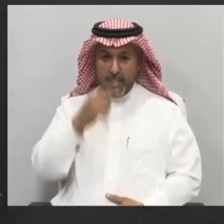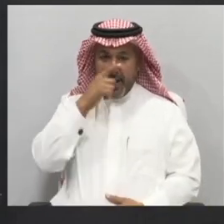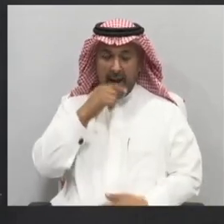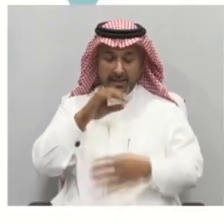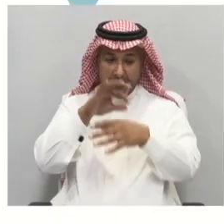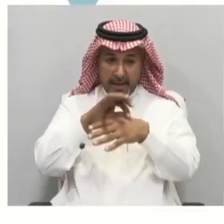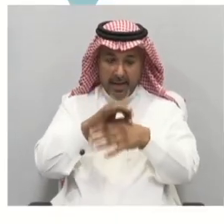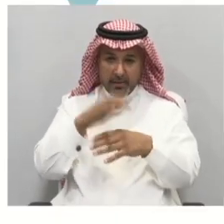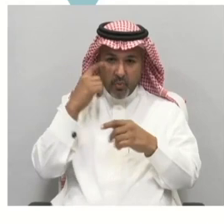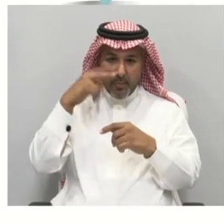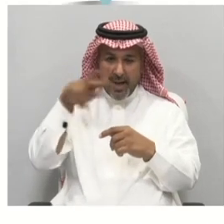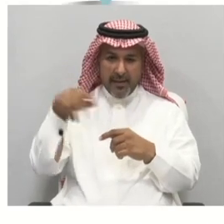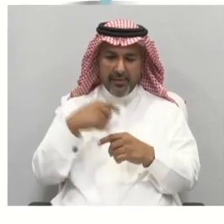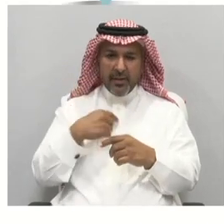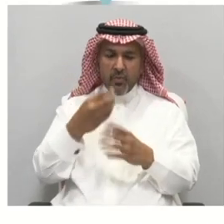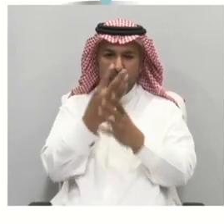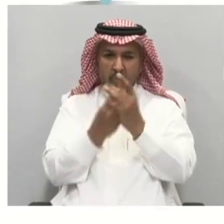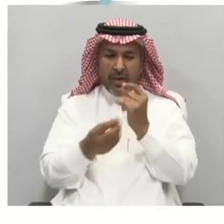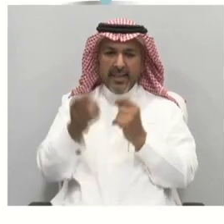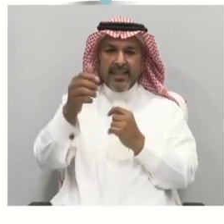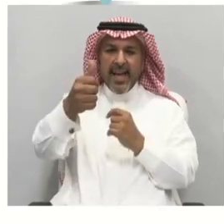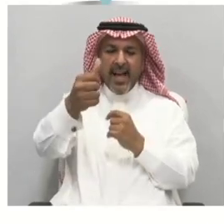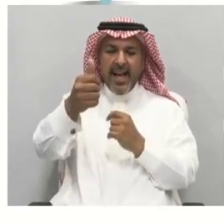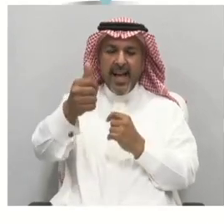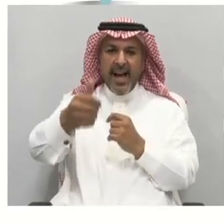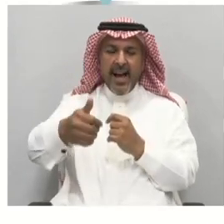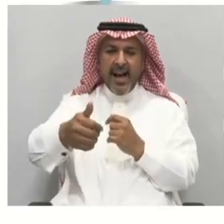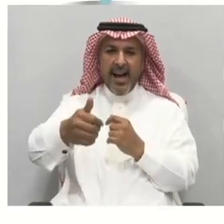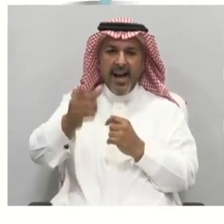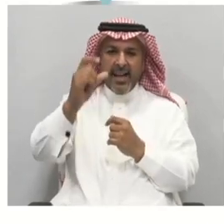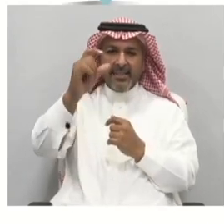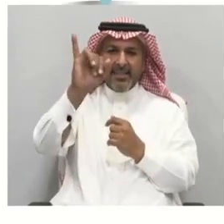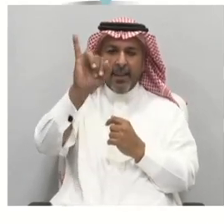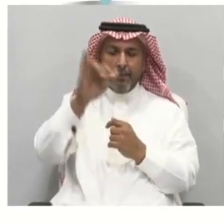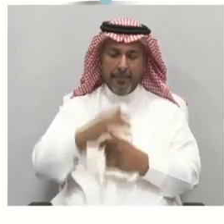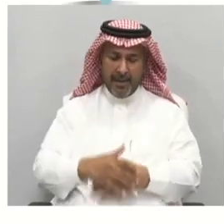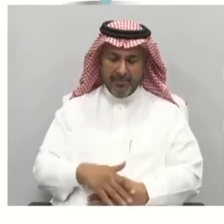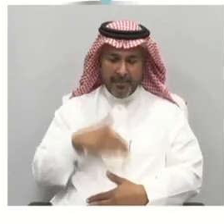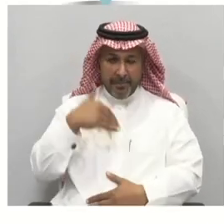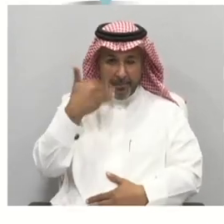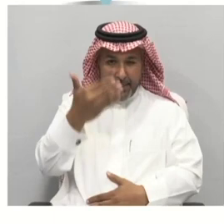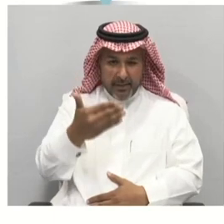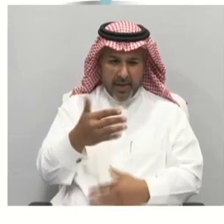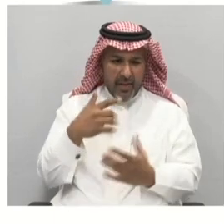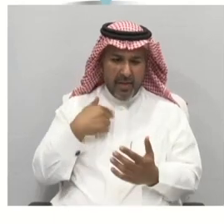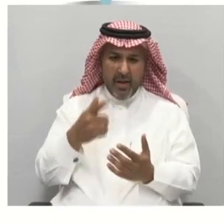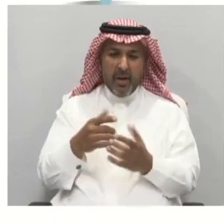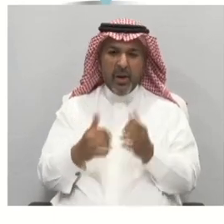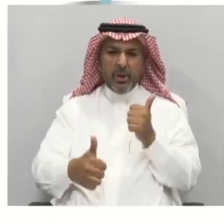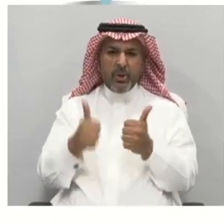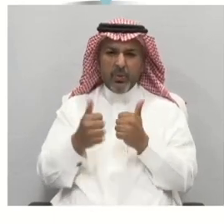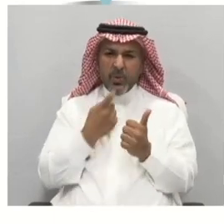يشعرون بحاجتهم وفقرهم فاذا الم بالانسان الضر فزع الى خالقه